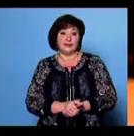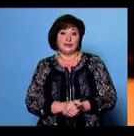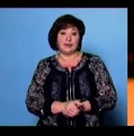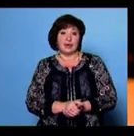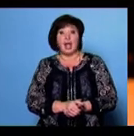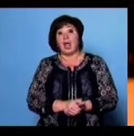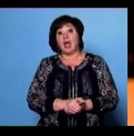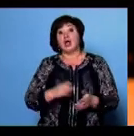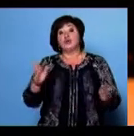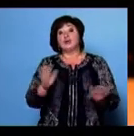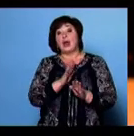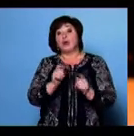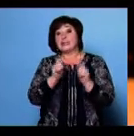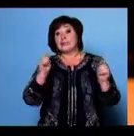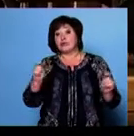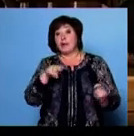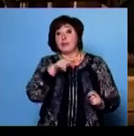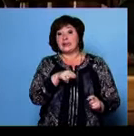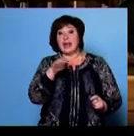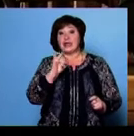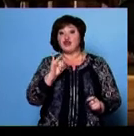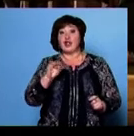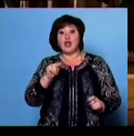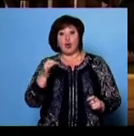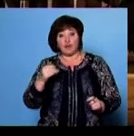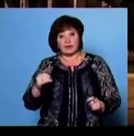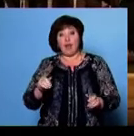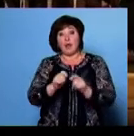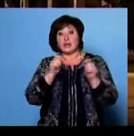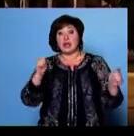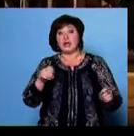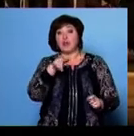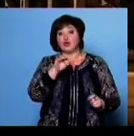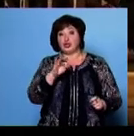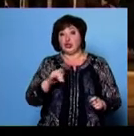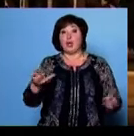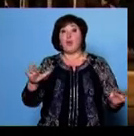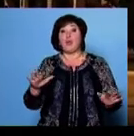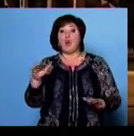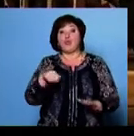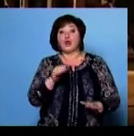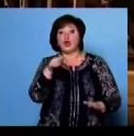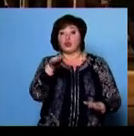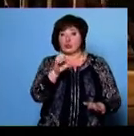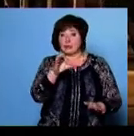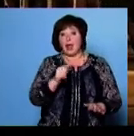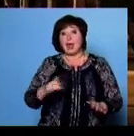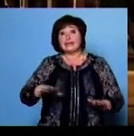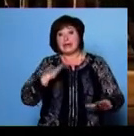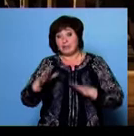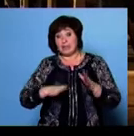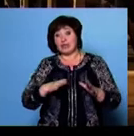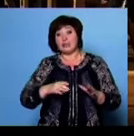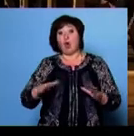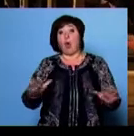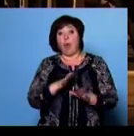Новый сезон Театра оперы и балета имени Петра Чайковского открывает оперой Джакомо Пуччини «Флория Тоска». На репетиции звезды мировой оперной сцены